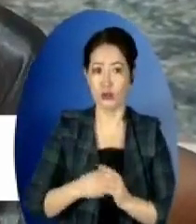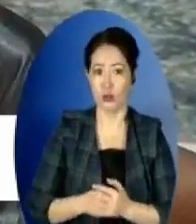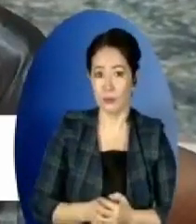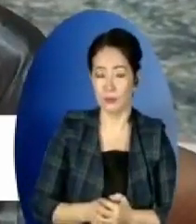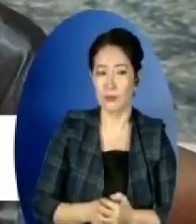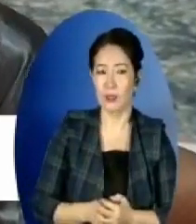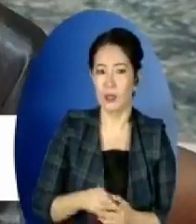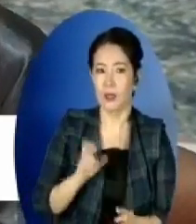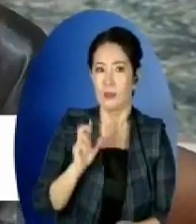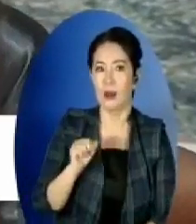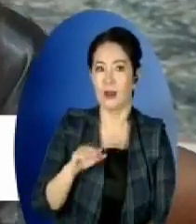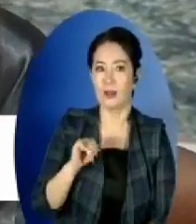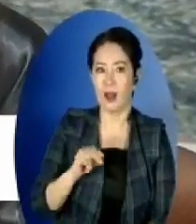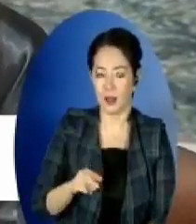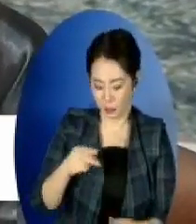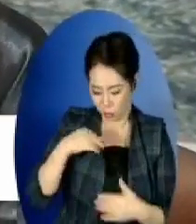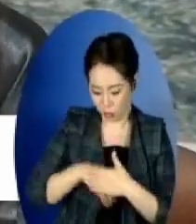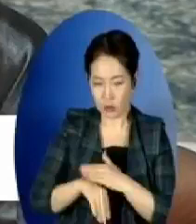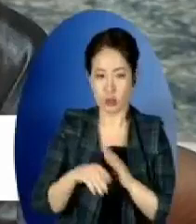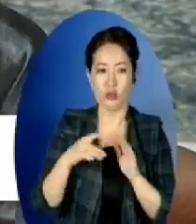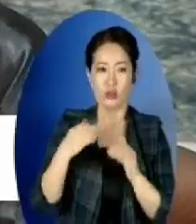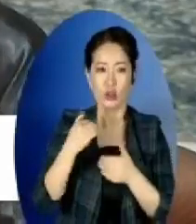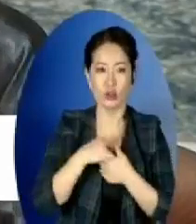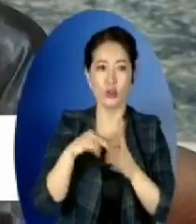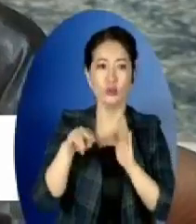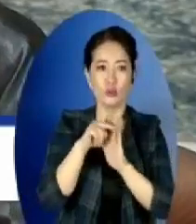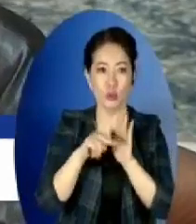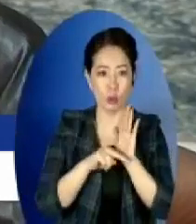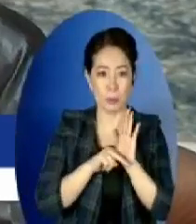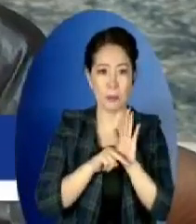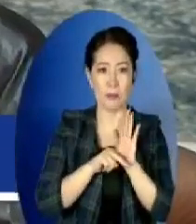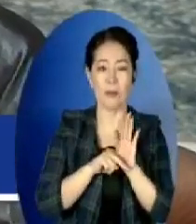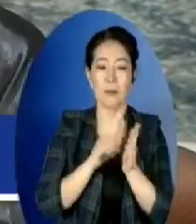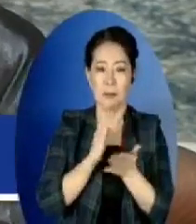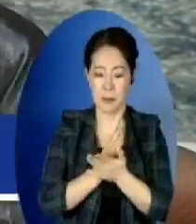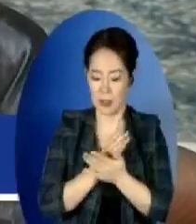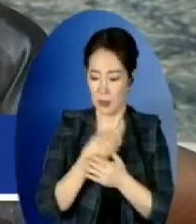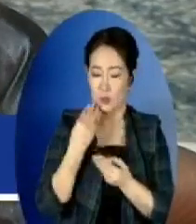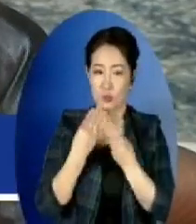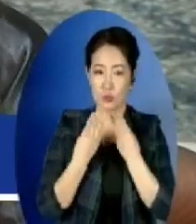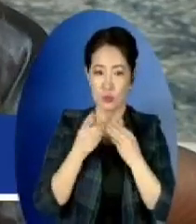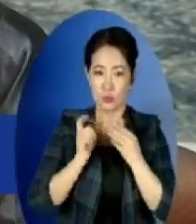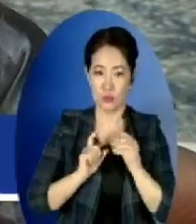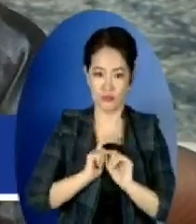одоо зориулагдсан дотоод журам гэж байгаа. Тэгээд мэдээч шүүгчнэрийн